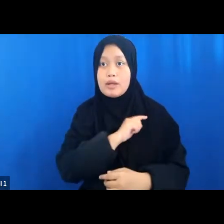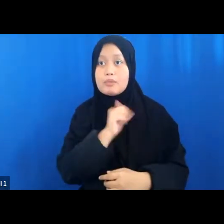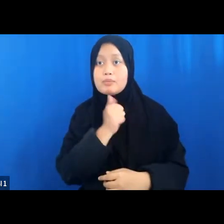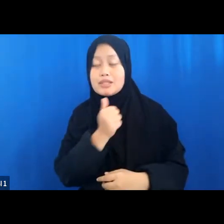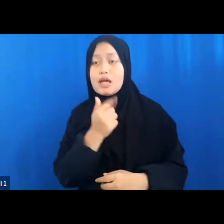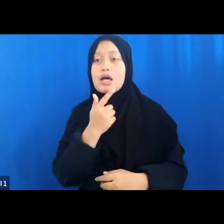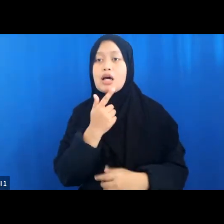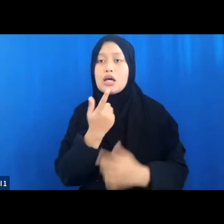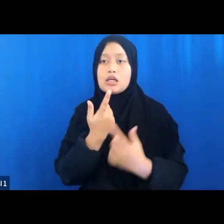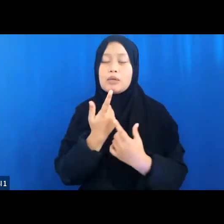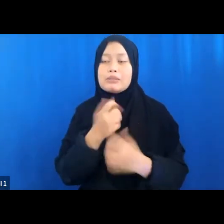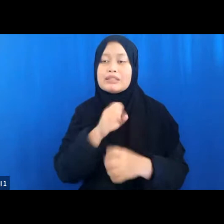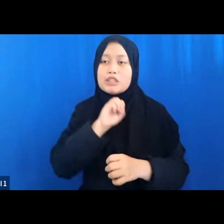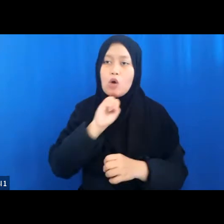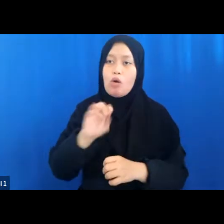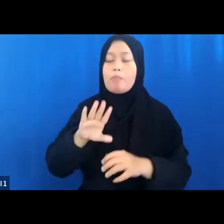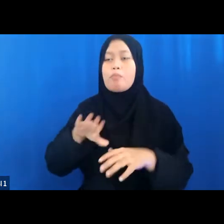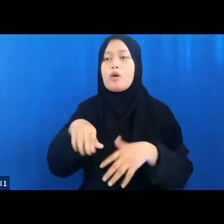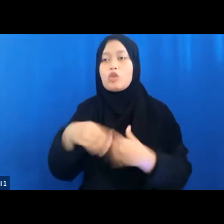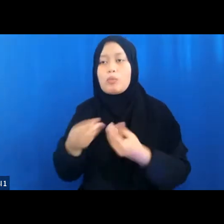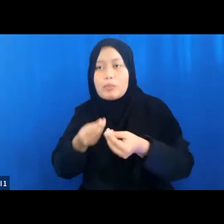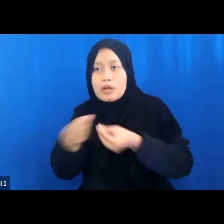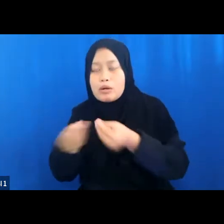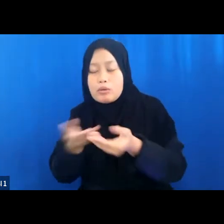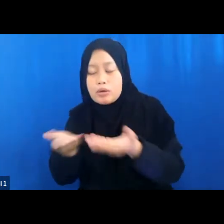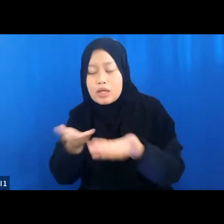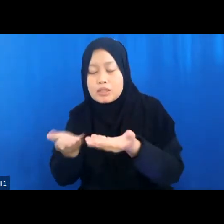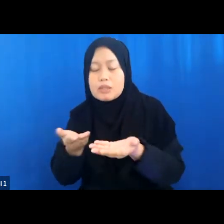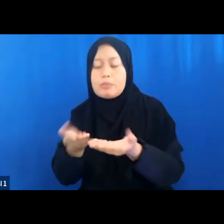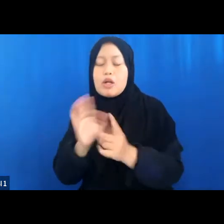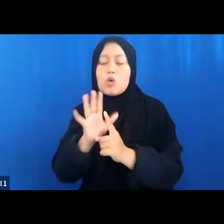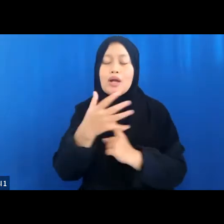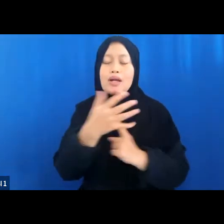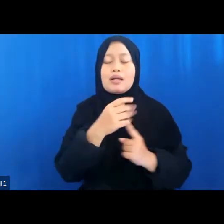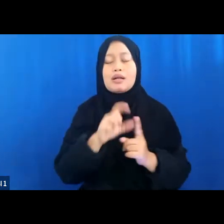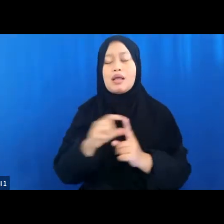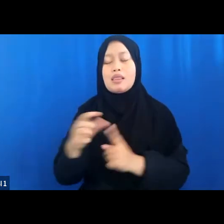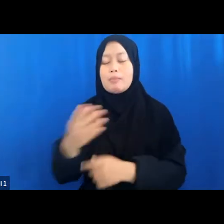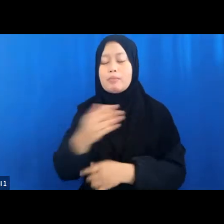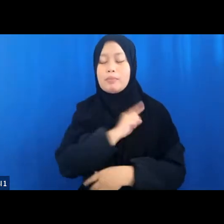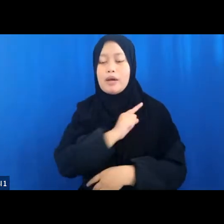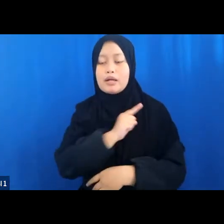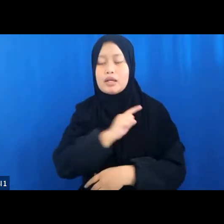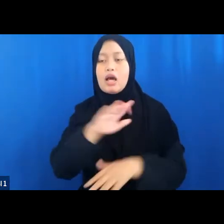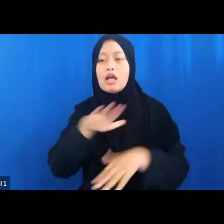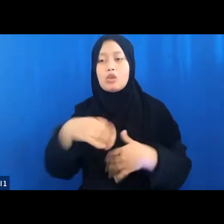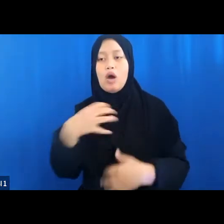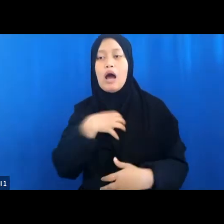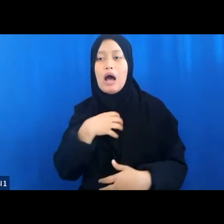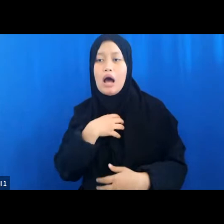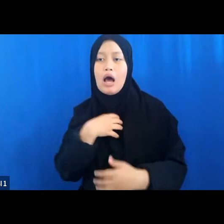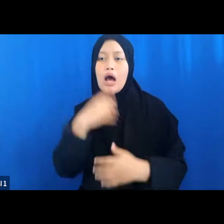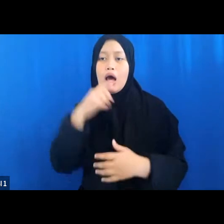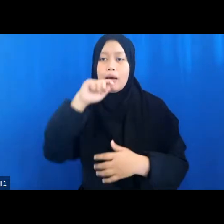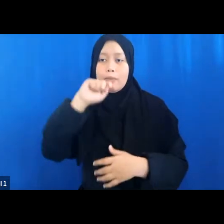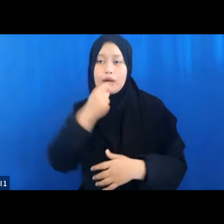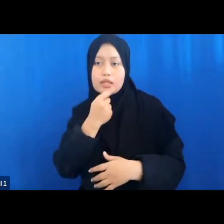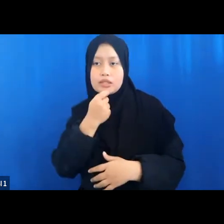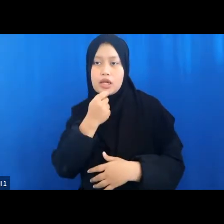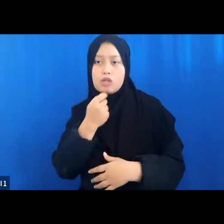mengakomodasi peri data pribadi berikut hak atas privasi atas setiap individu di era digital